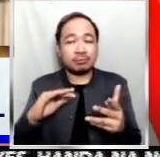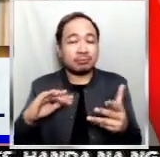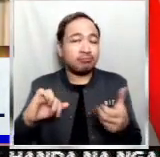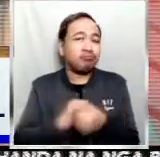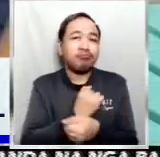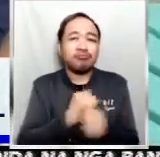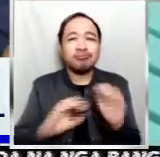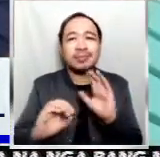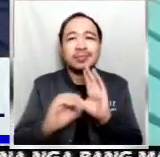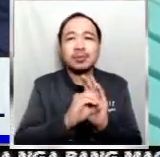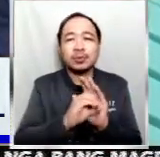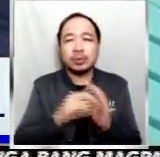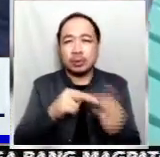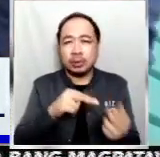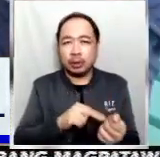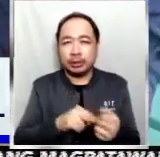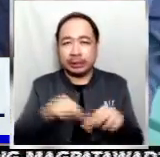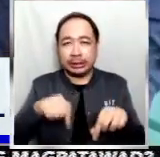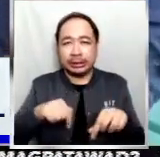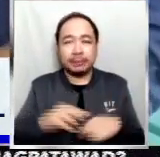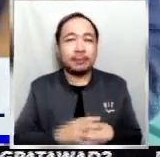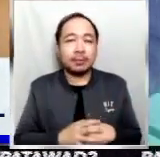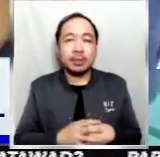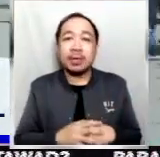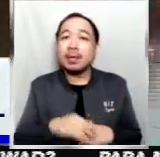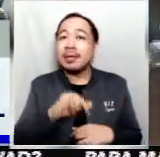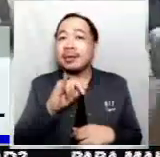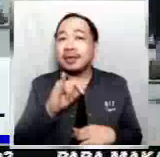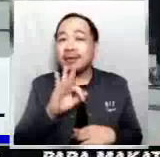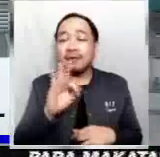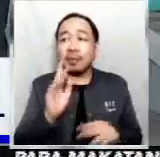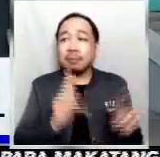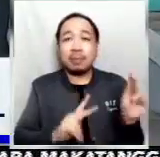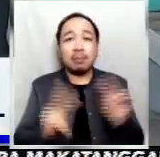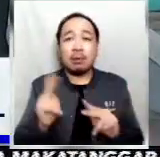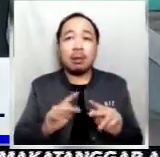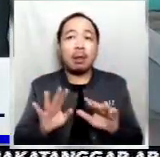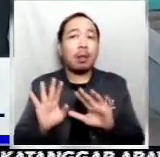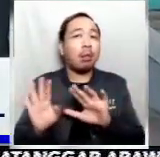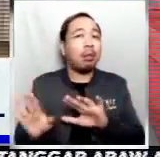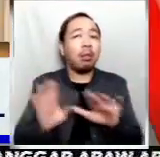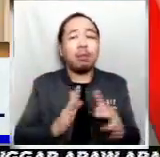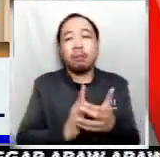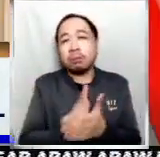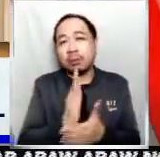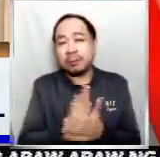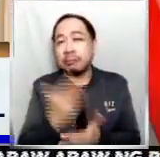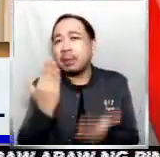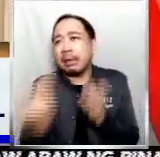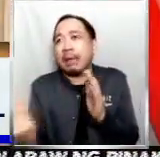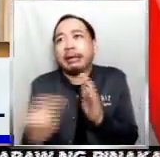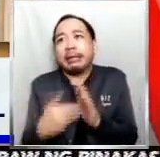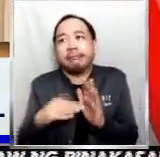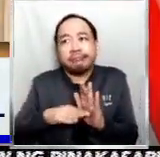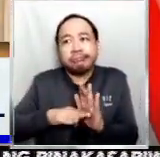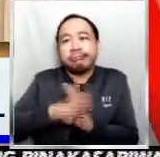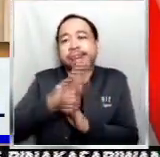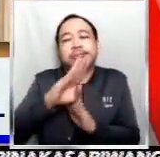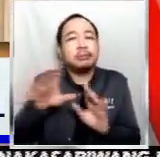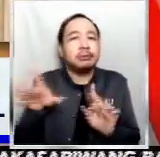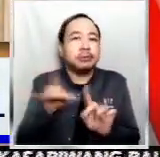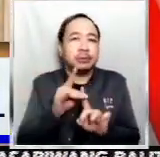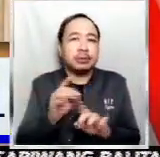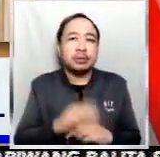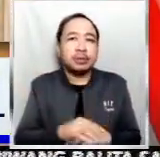mga nurses. Kung magpapakampante raw ang publiko, baka bumalik lamang tayo sa dating problema. Ang cost ng spread,